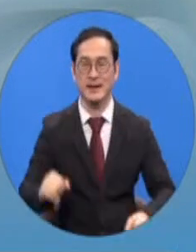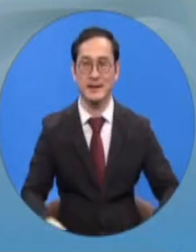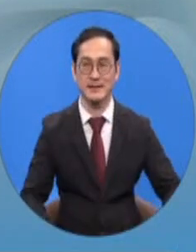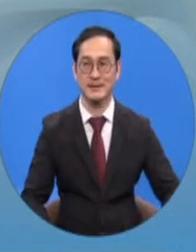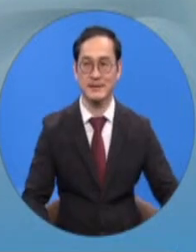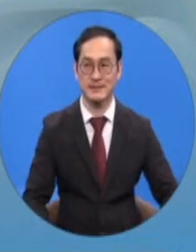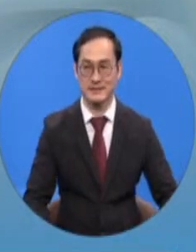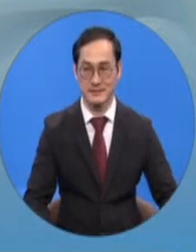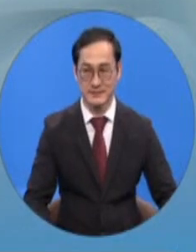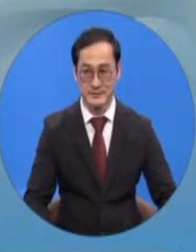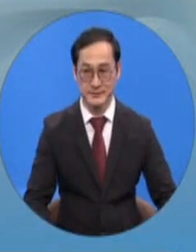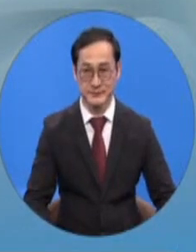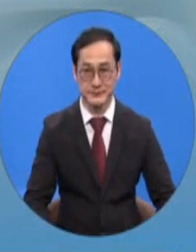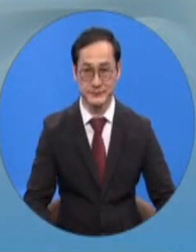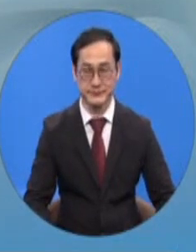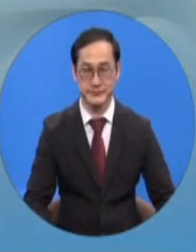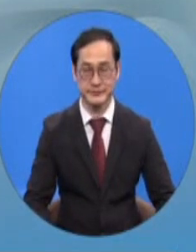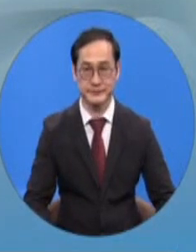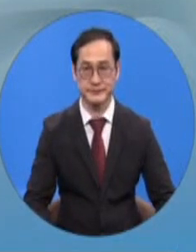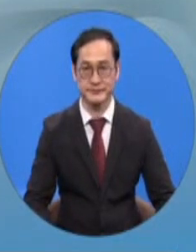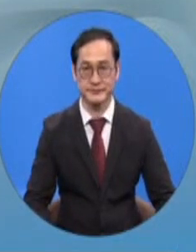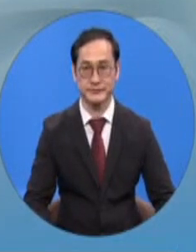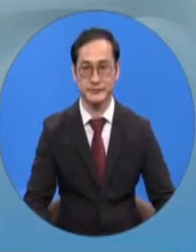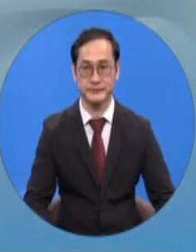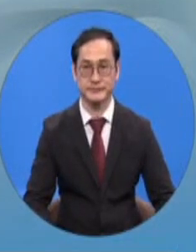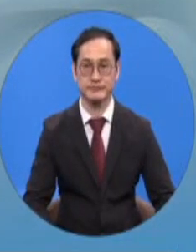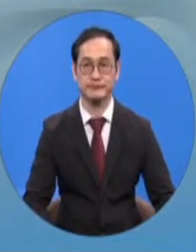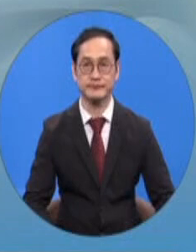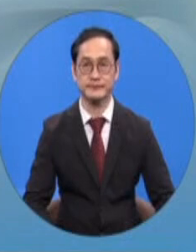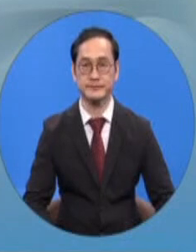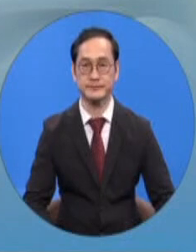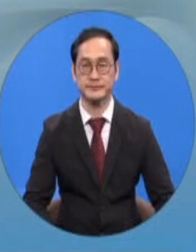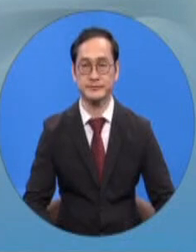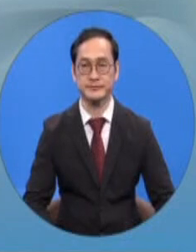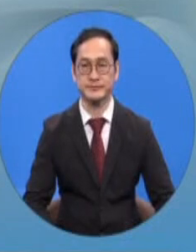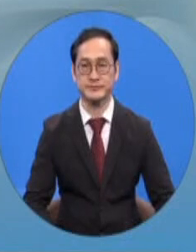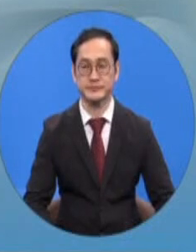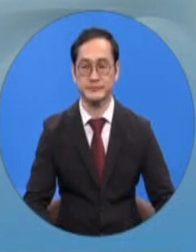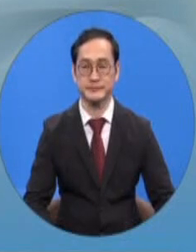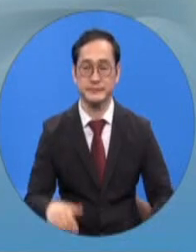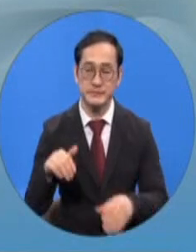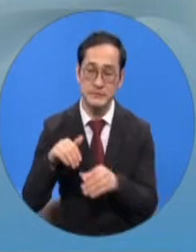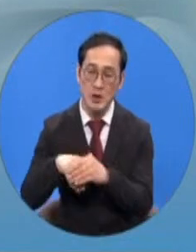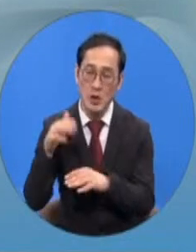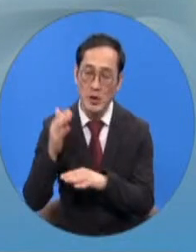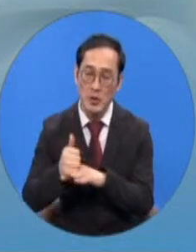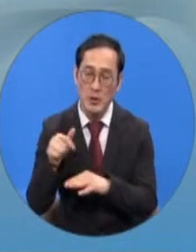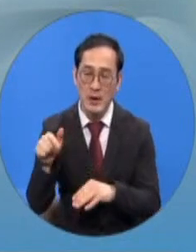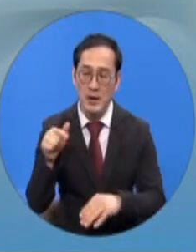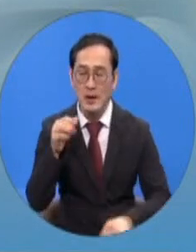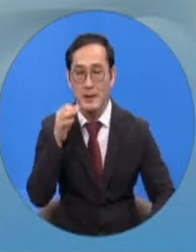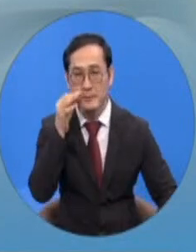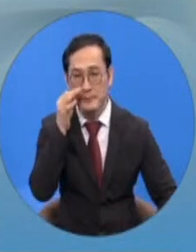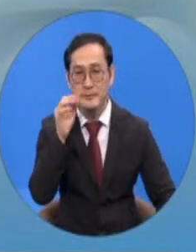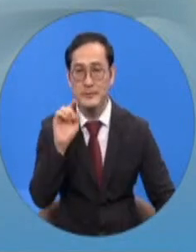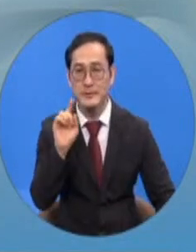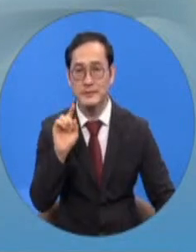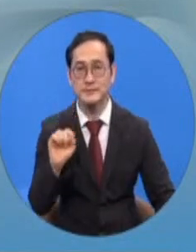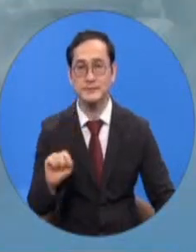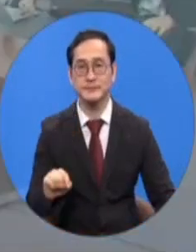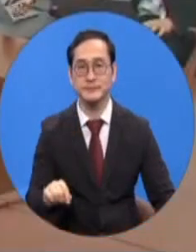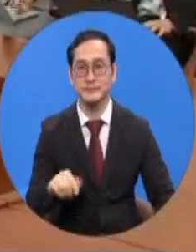더 자세히 알아보겠습니다. 자, 최 기자, 국민의힘 2차 컷오프 결과 자세히 정리해 주시죠. 네,